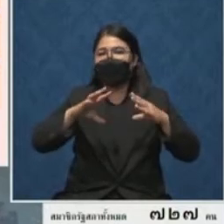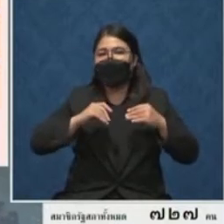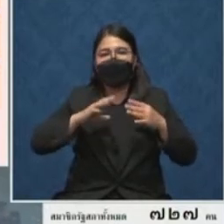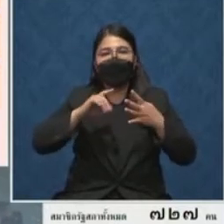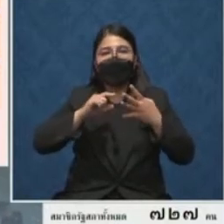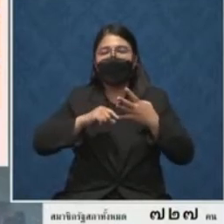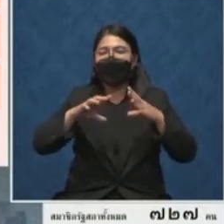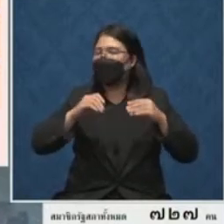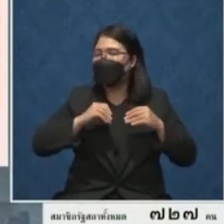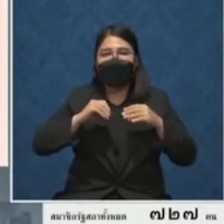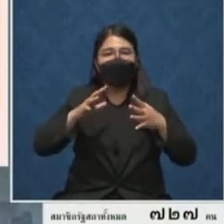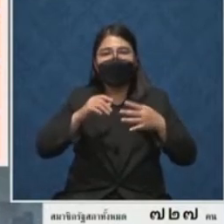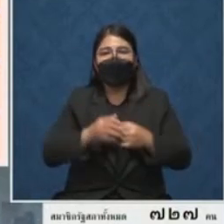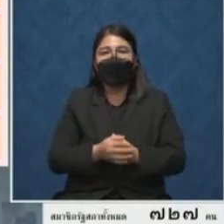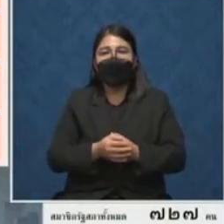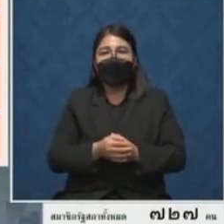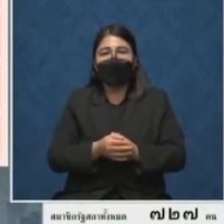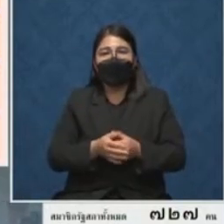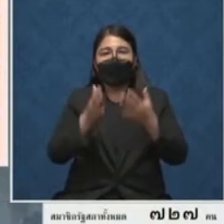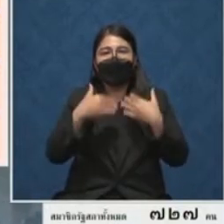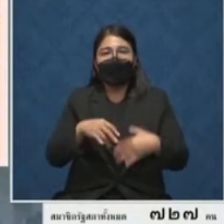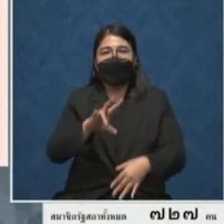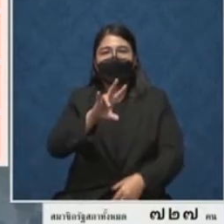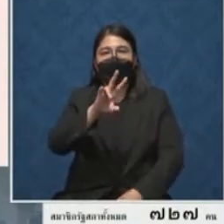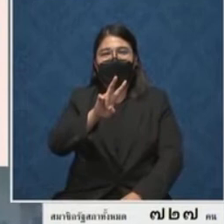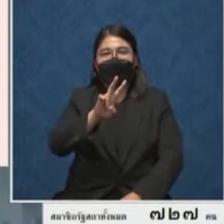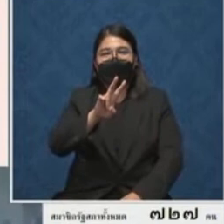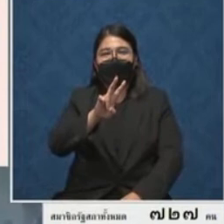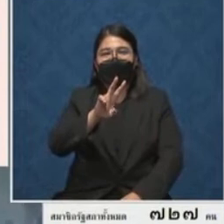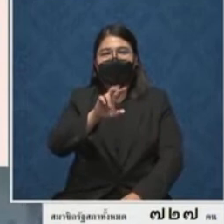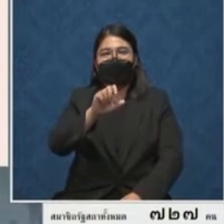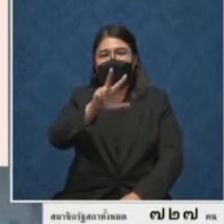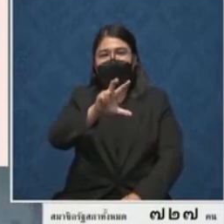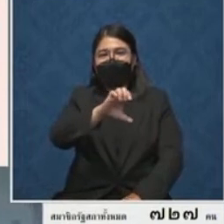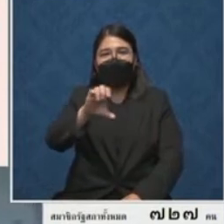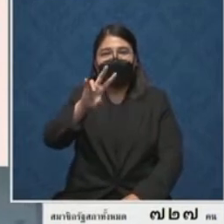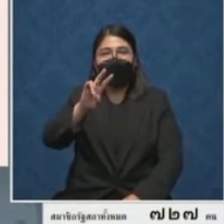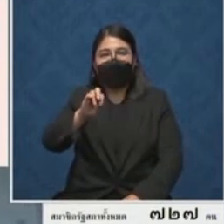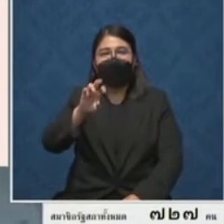สามร้อยเจ็ดสิบเจ็ดนายไพโรธโลสุนทร หนึ่งรับหลักการ